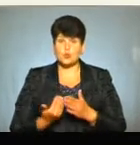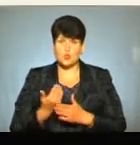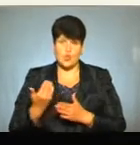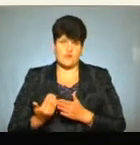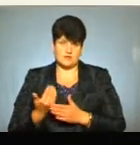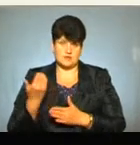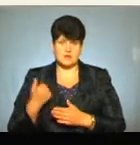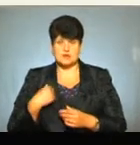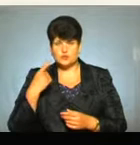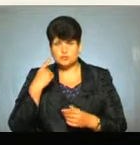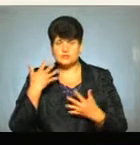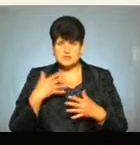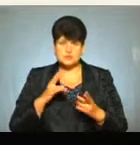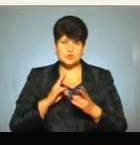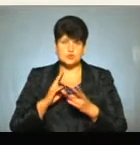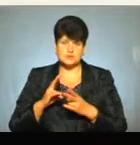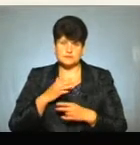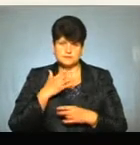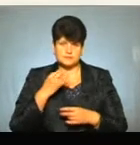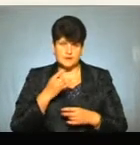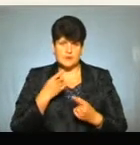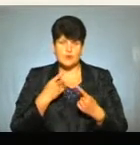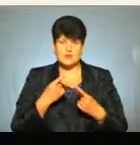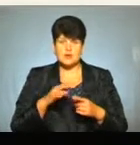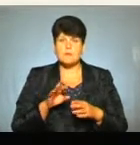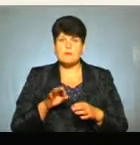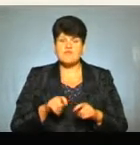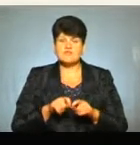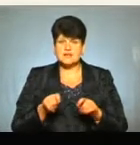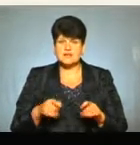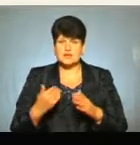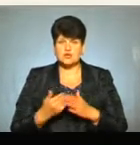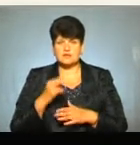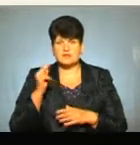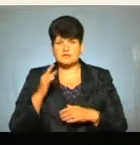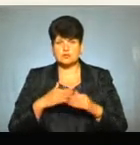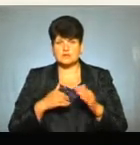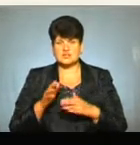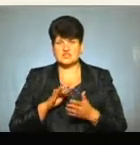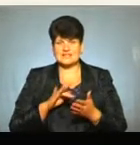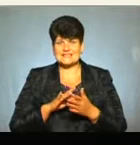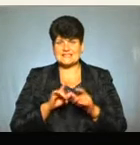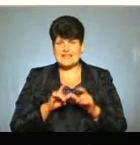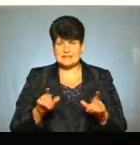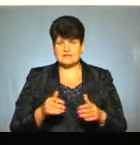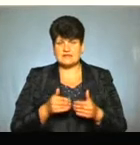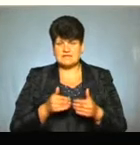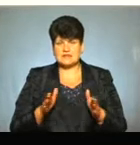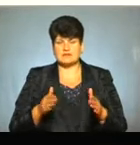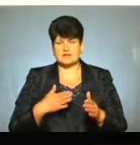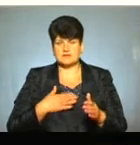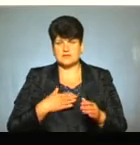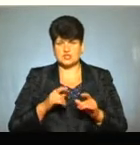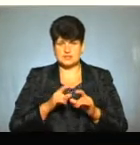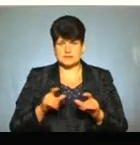оновлення. Я думаю, ми вже зустрічалися неодноразово і говорили про відкриття нових навчально-практичних центрів, які відкриваються у